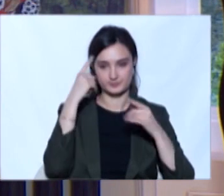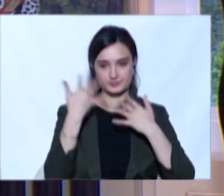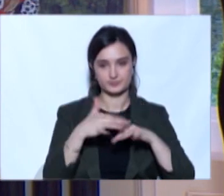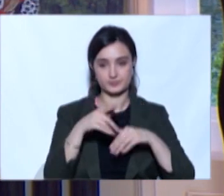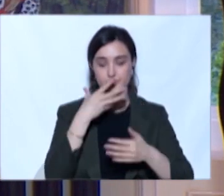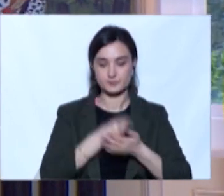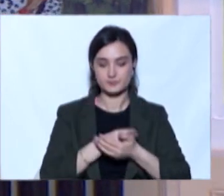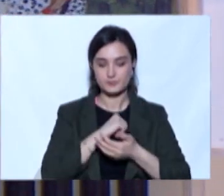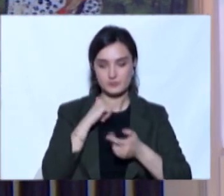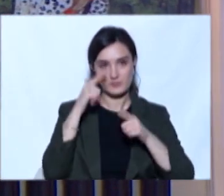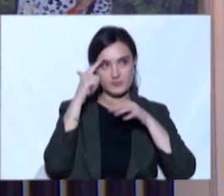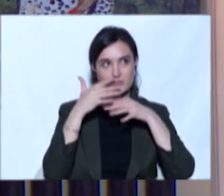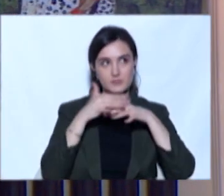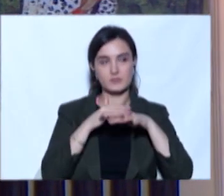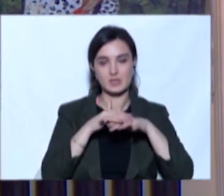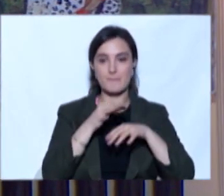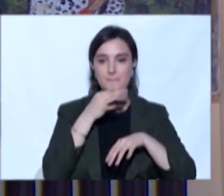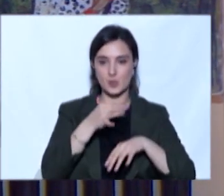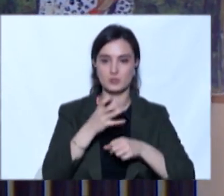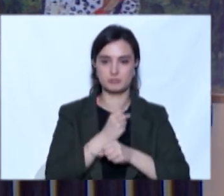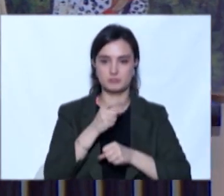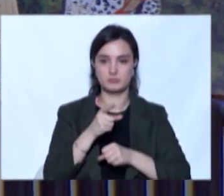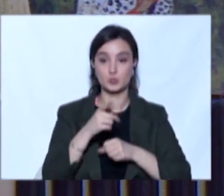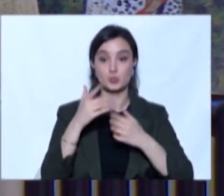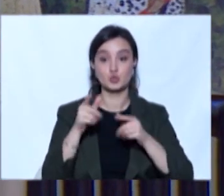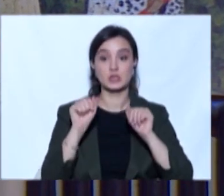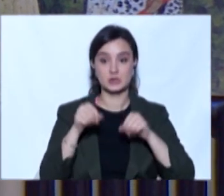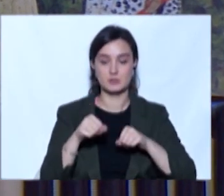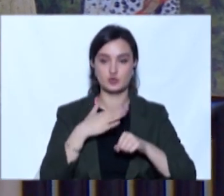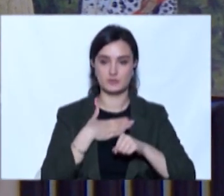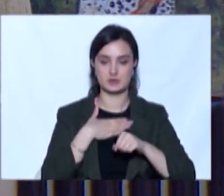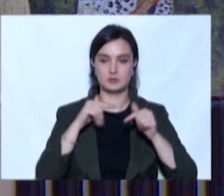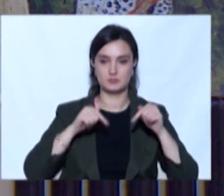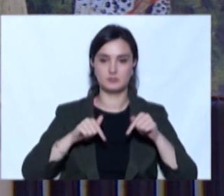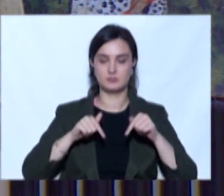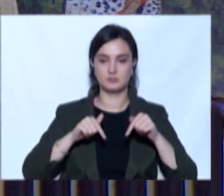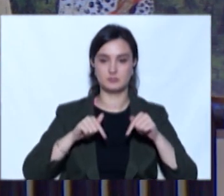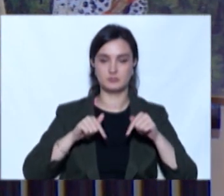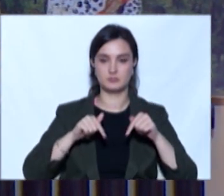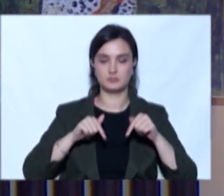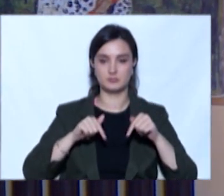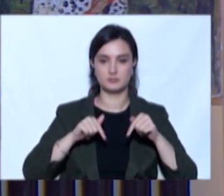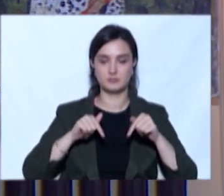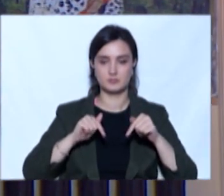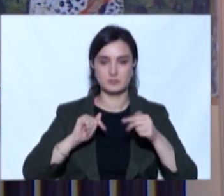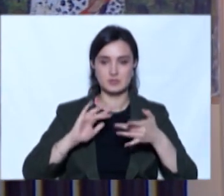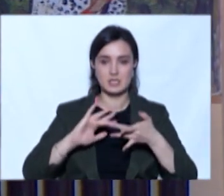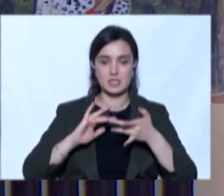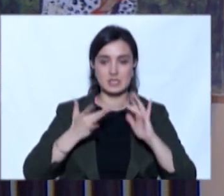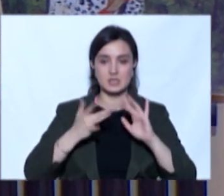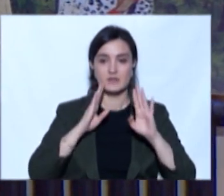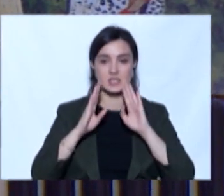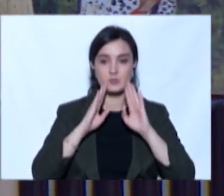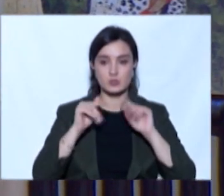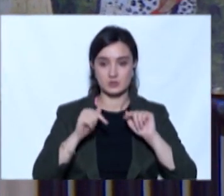გასცეთ პასუხი და ისევ და ისევ თუ კი შეძლებთ მოგვაწოდოთ ჩვენს ან ტელესკოლის Facebook გვერდზე,